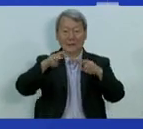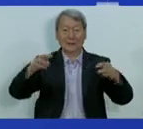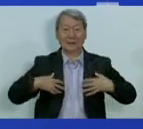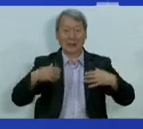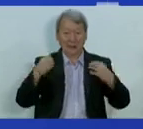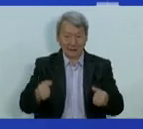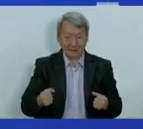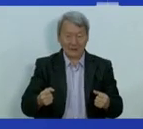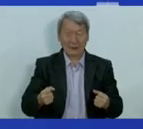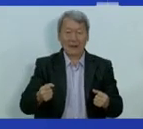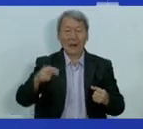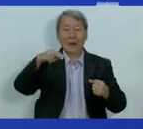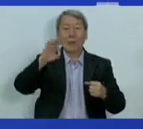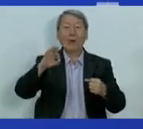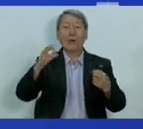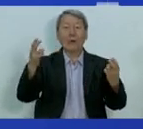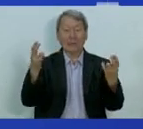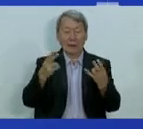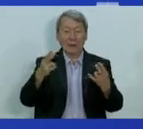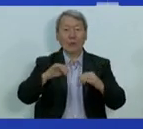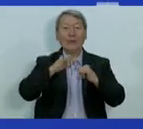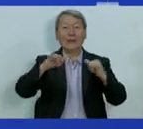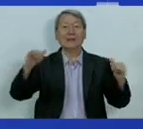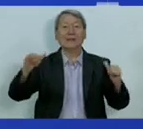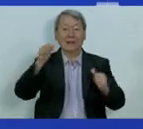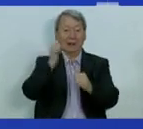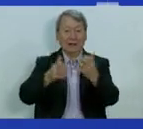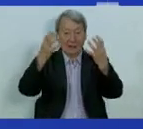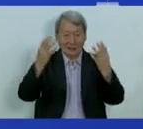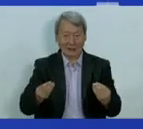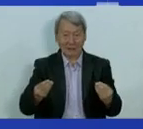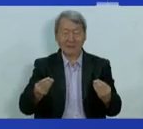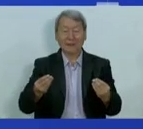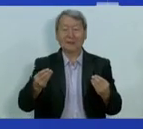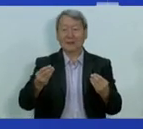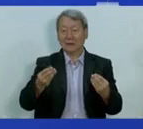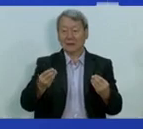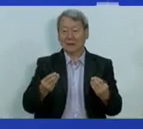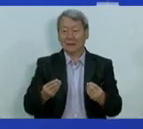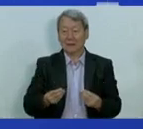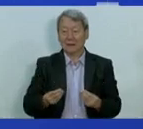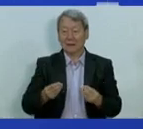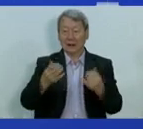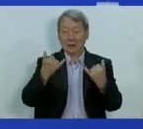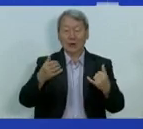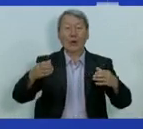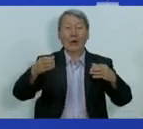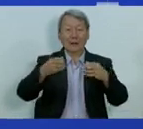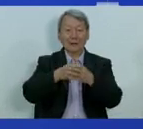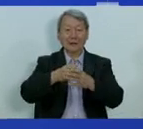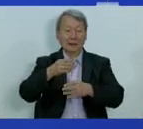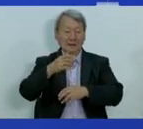Министерством здравоохранения по мере необходимости увеличивается каждый день. Для этого